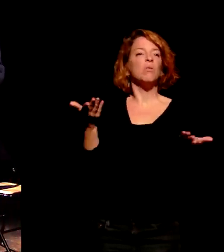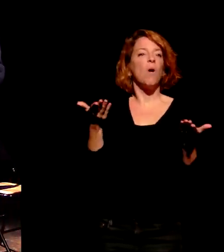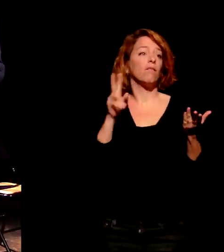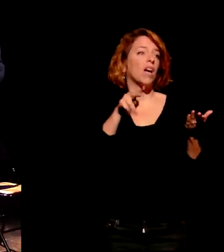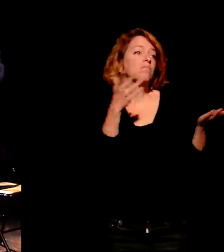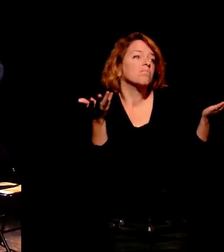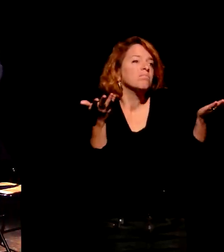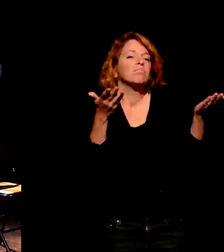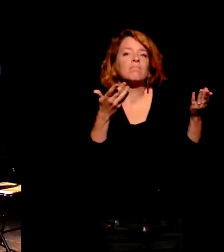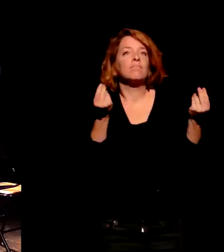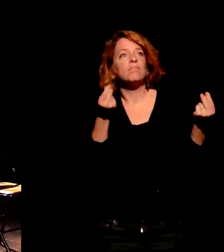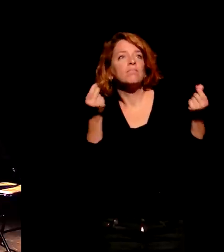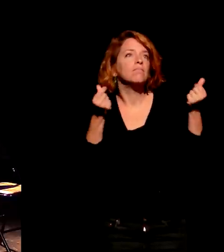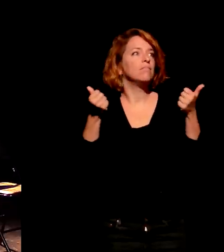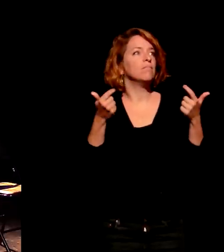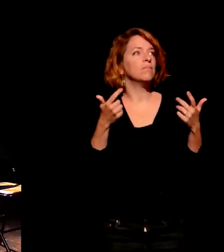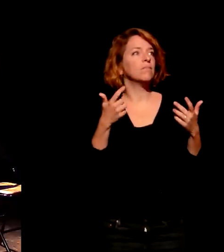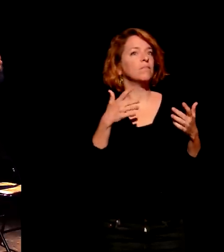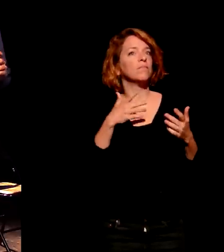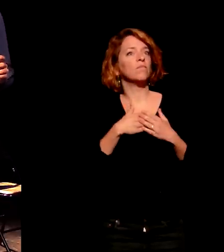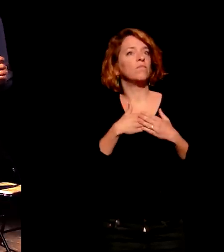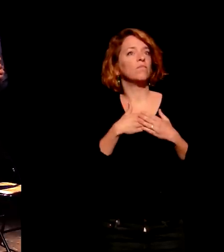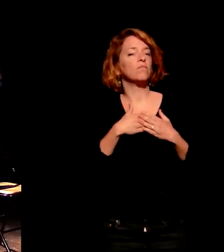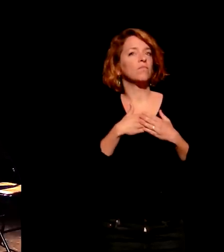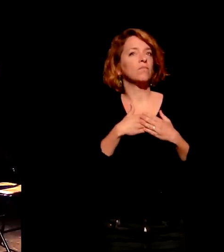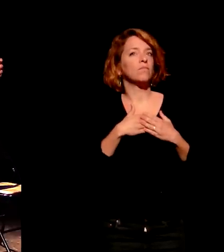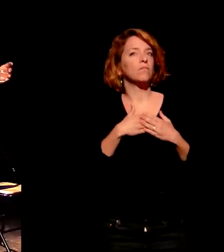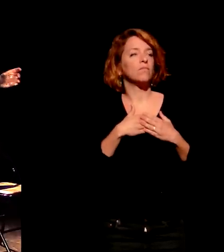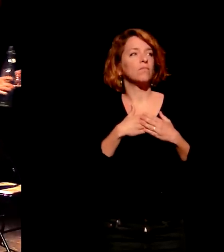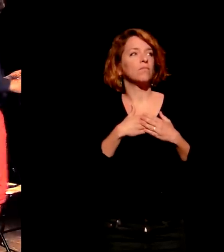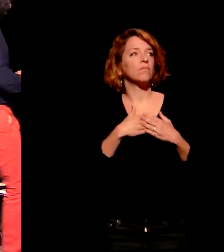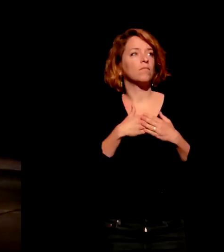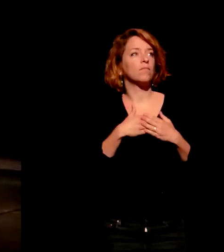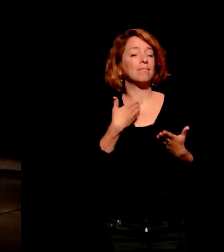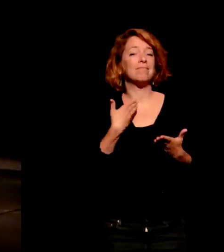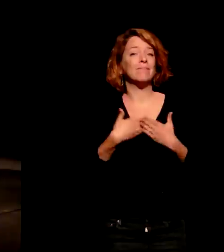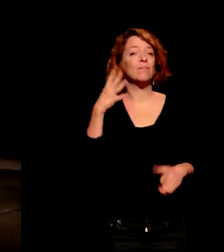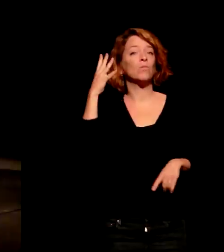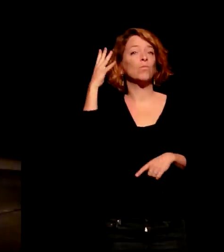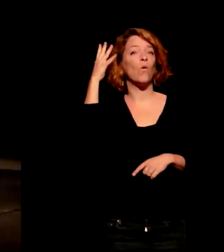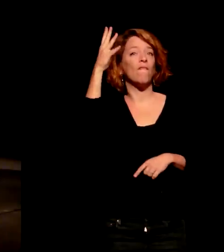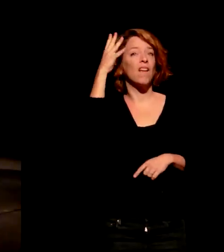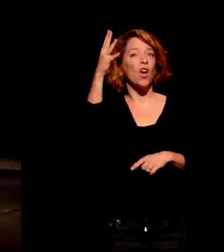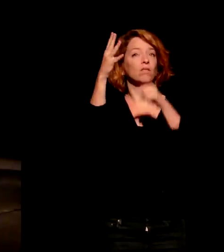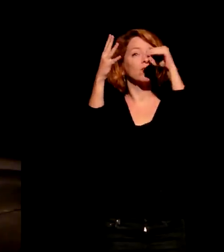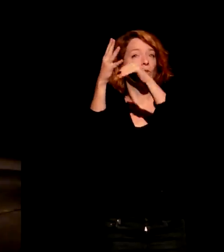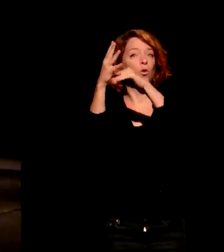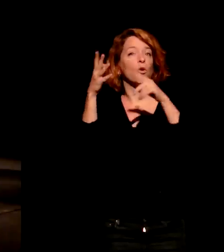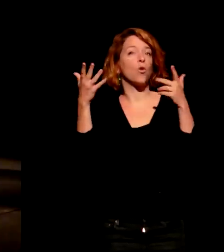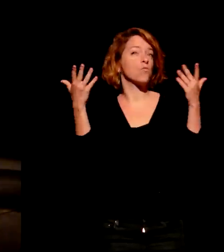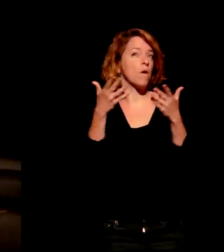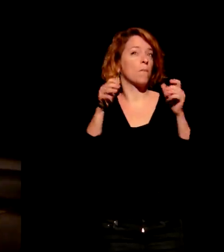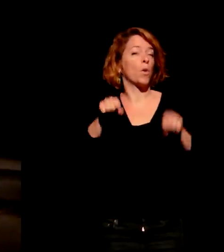c'est. Mais disons qu'il y a un truc qui est sûr, c'est que c'est un mélange entre une